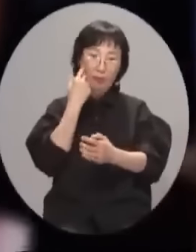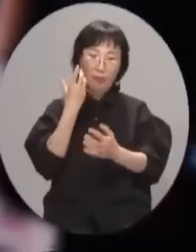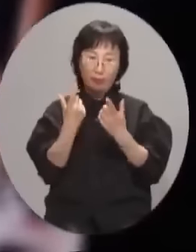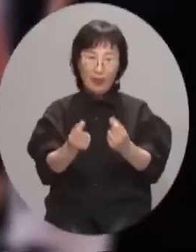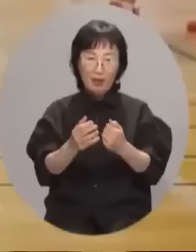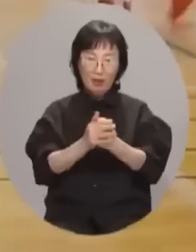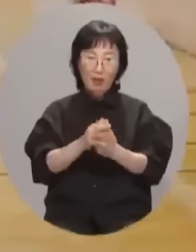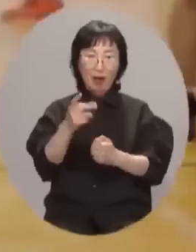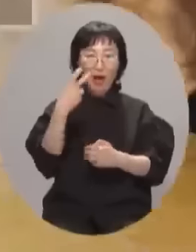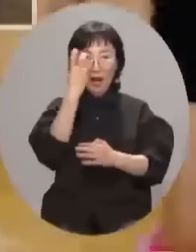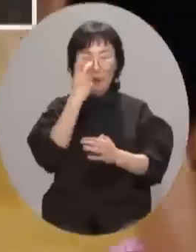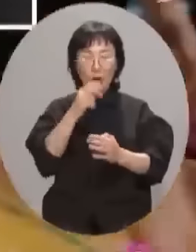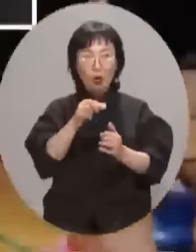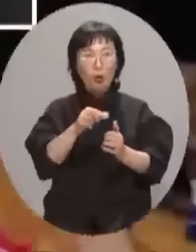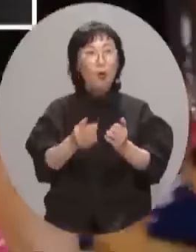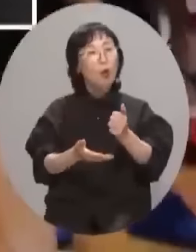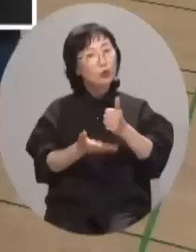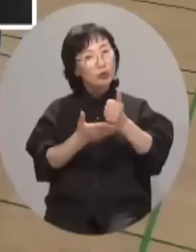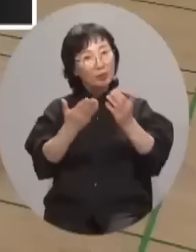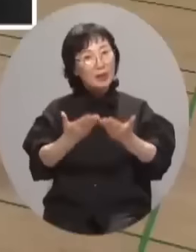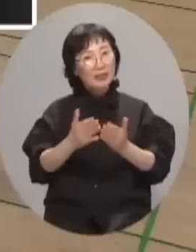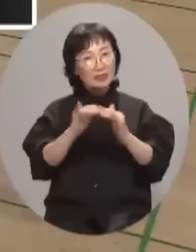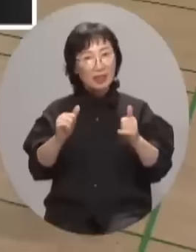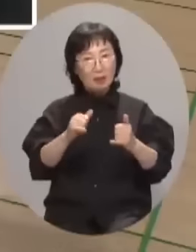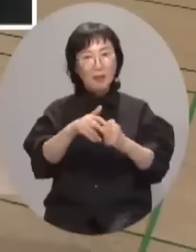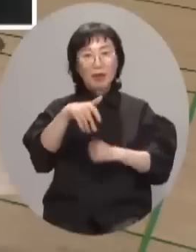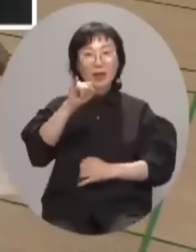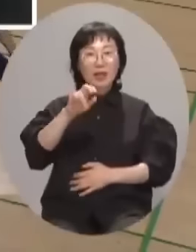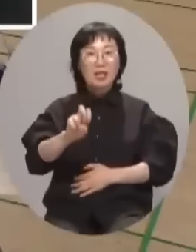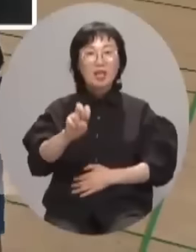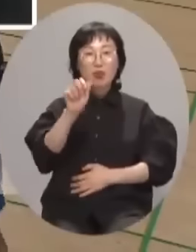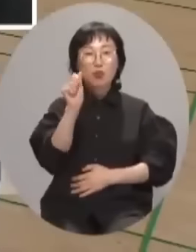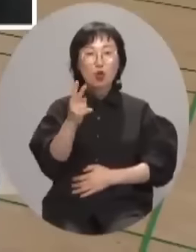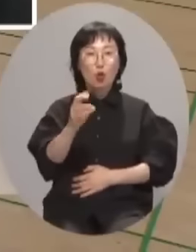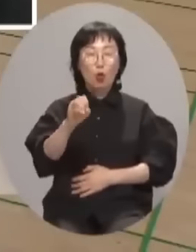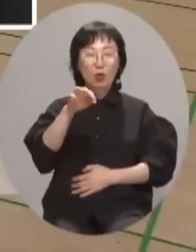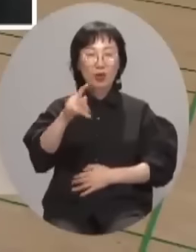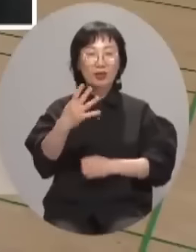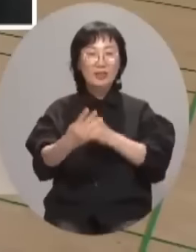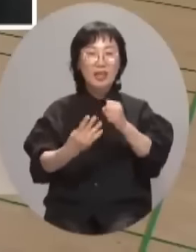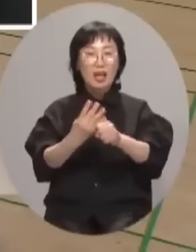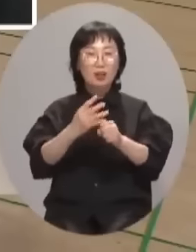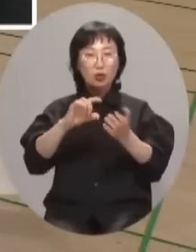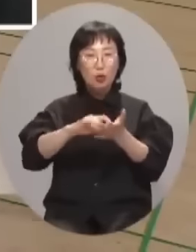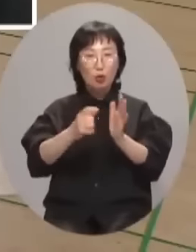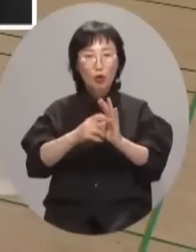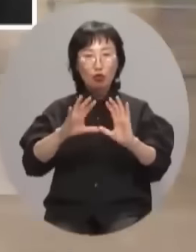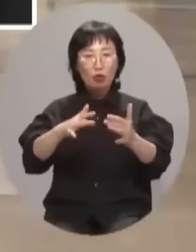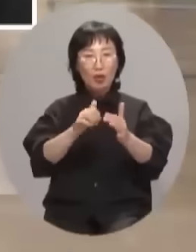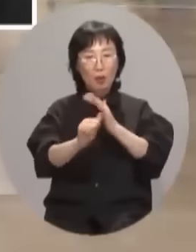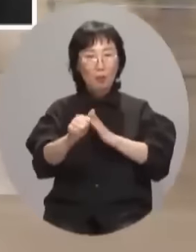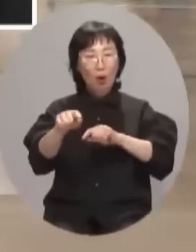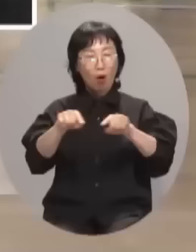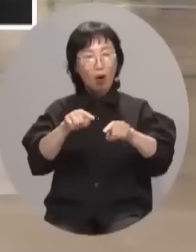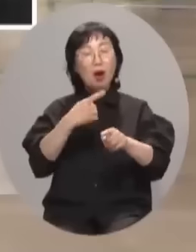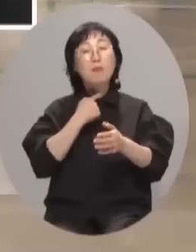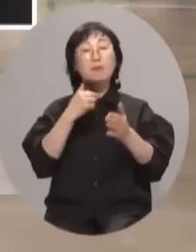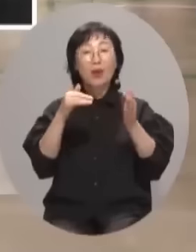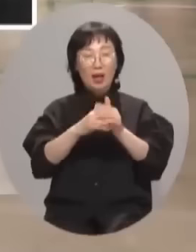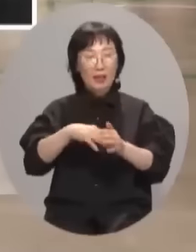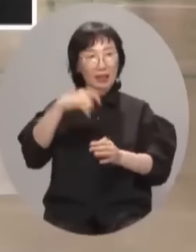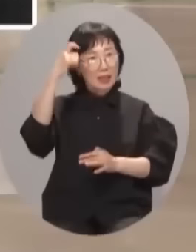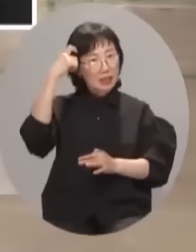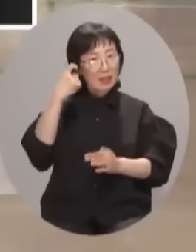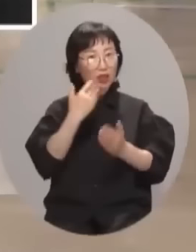경쟁에서 감독으로 선임된 인물은 김용현 감독 4년 가량 국가대표 코치를 여임 했지만 인지도나